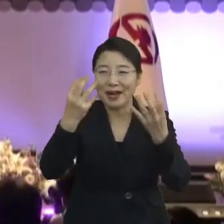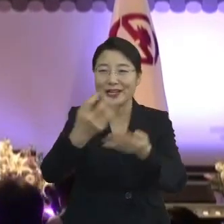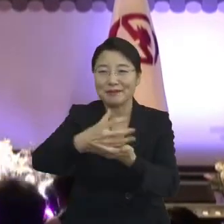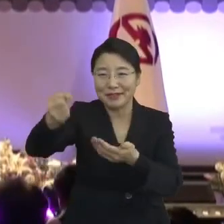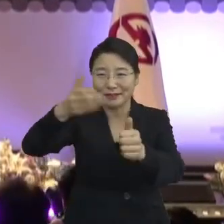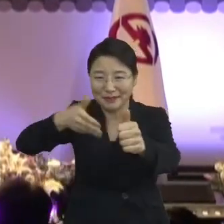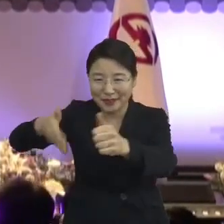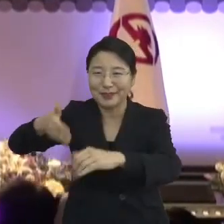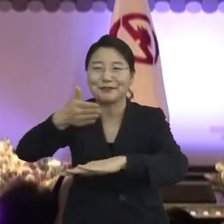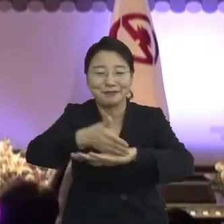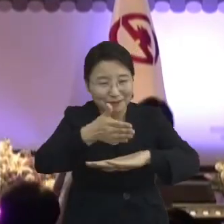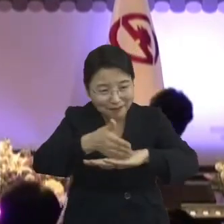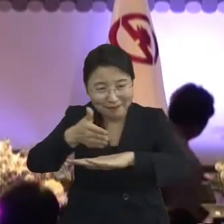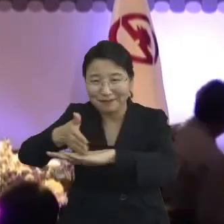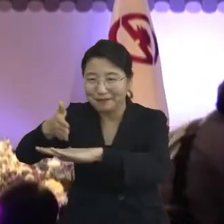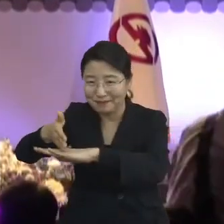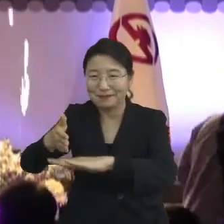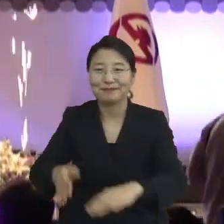감사합니다.